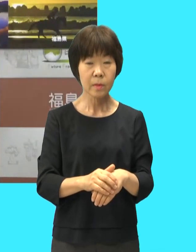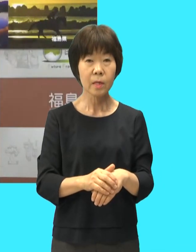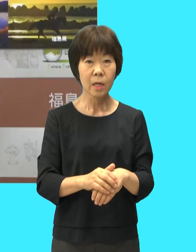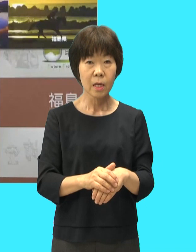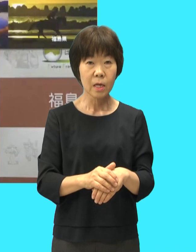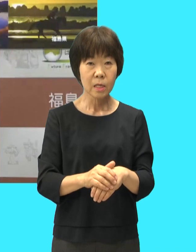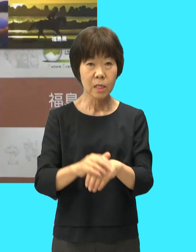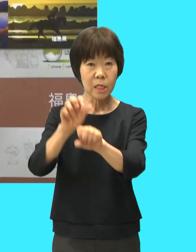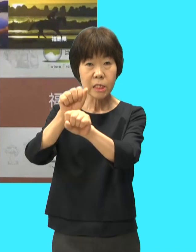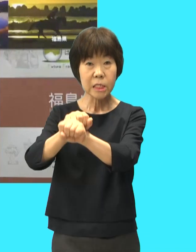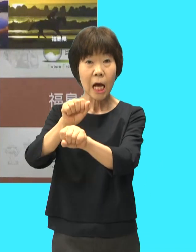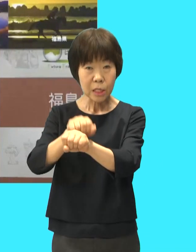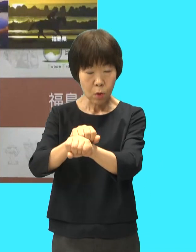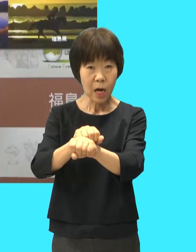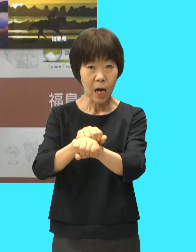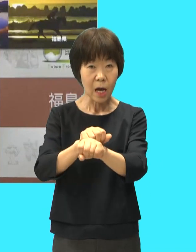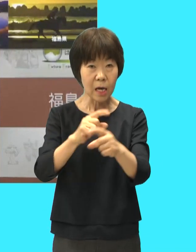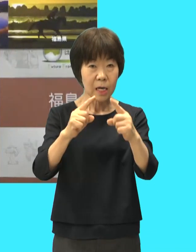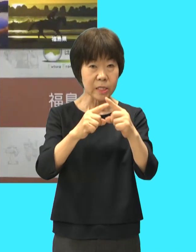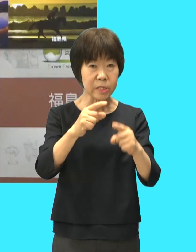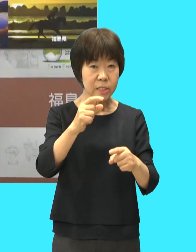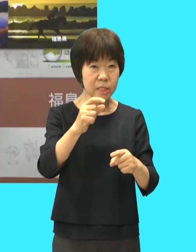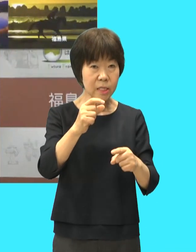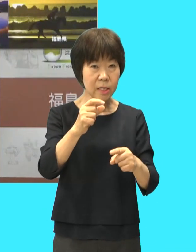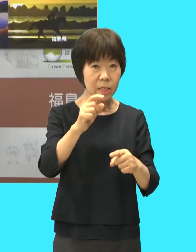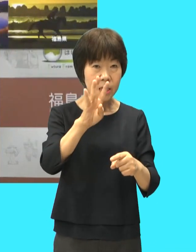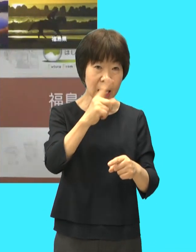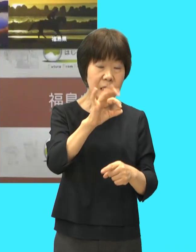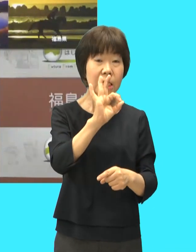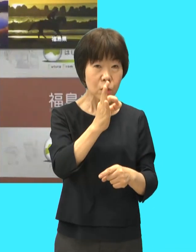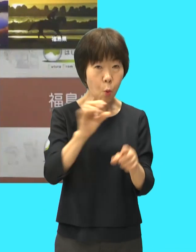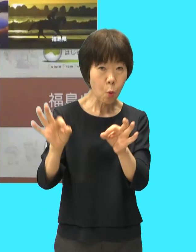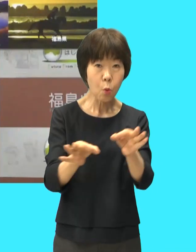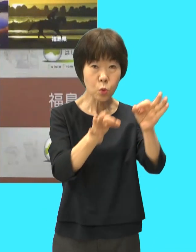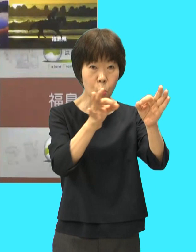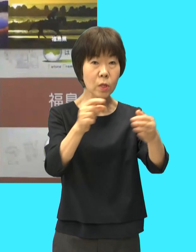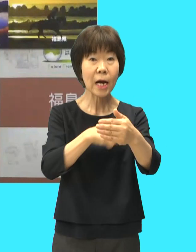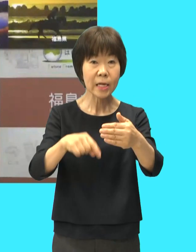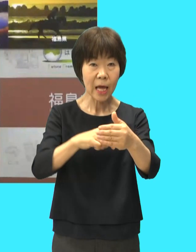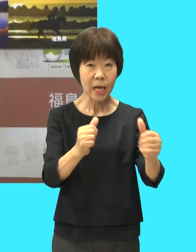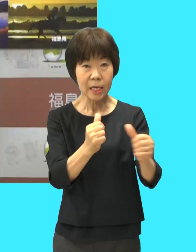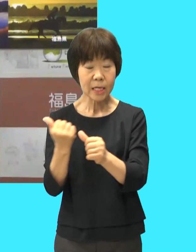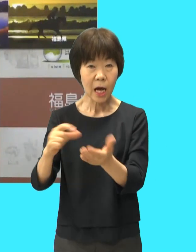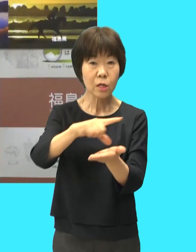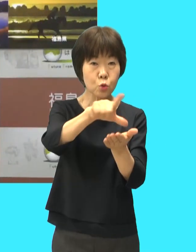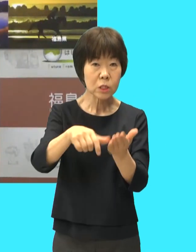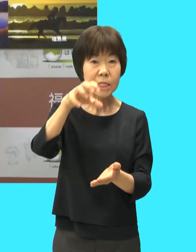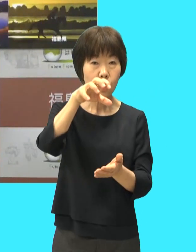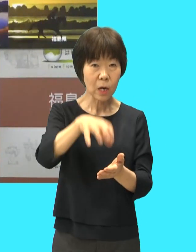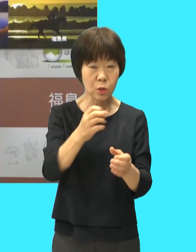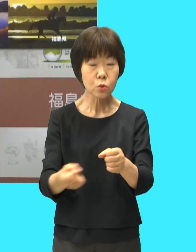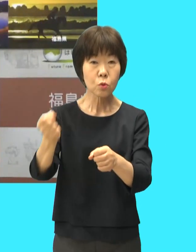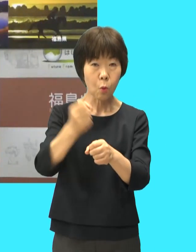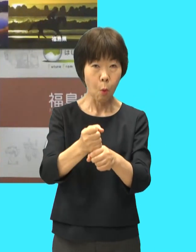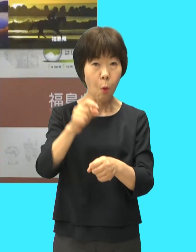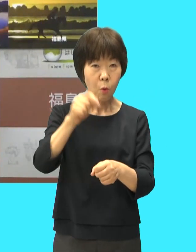その資材の高騰であったり人件費の高騰という側面が出ている中で避難区域における復興